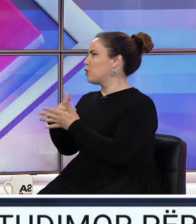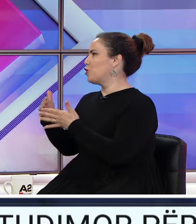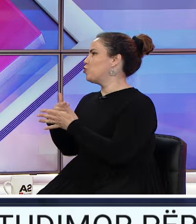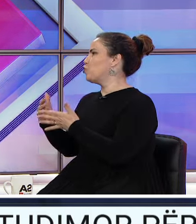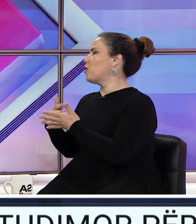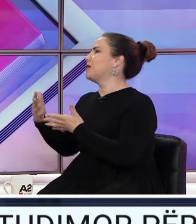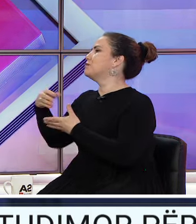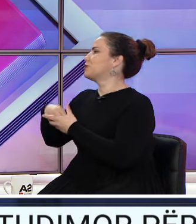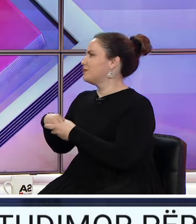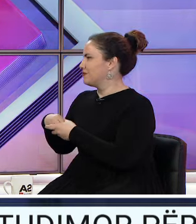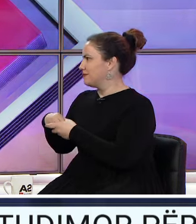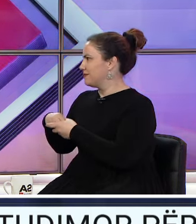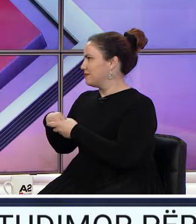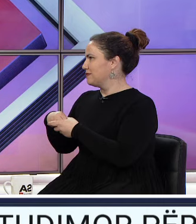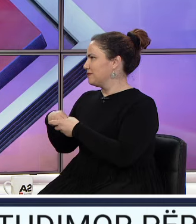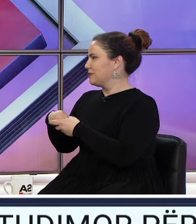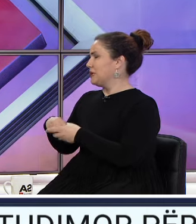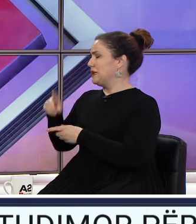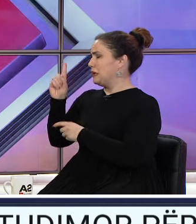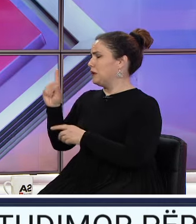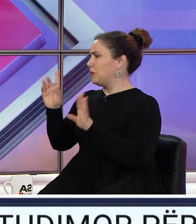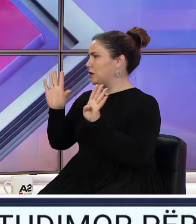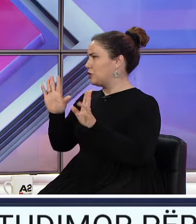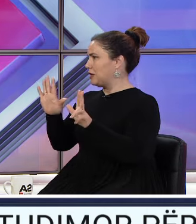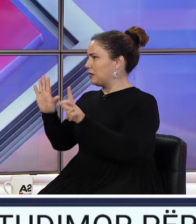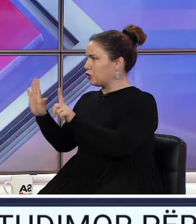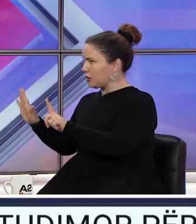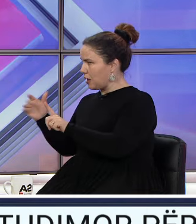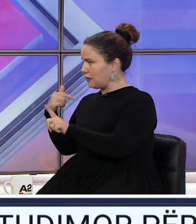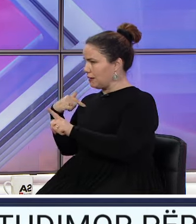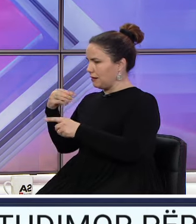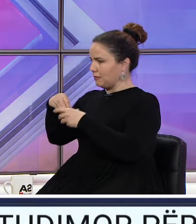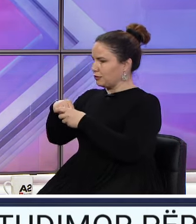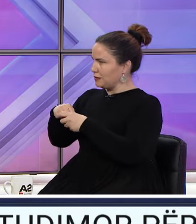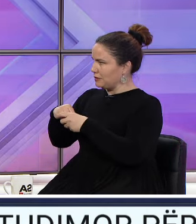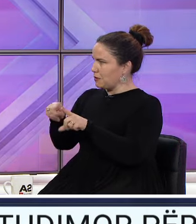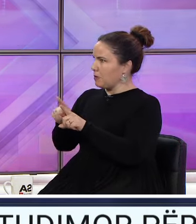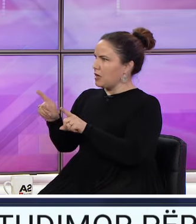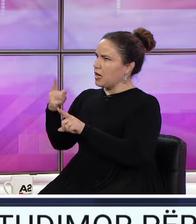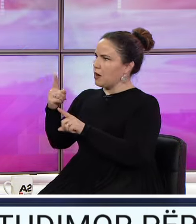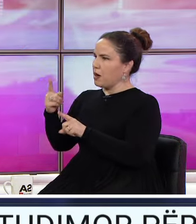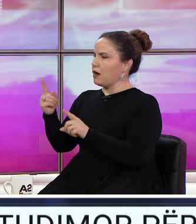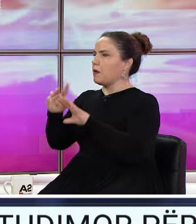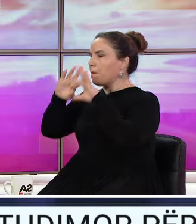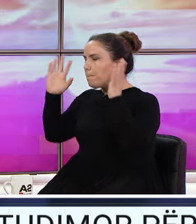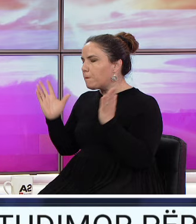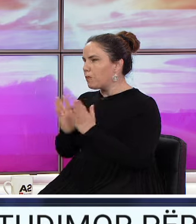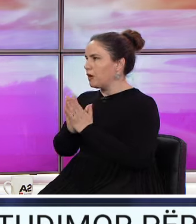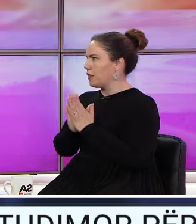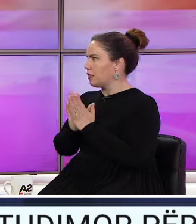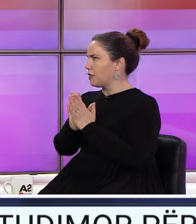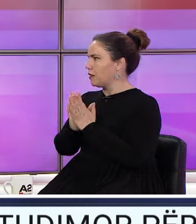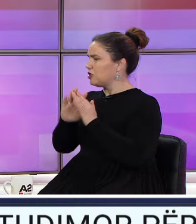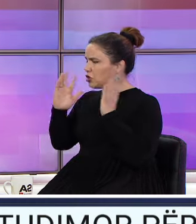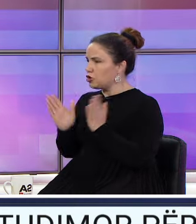vitin 1957. Vitin e kaluar ne festuam dhe 65 vjetorin e Universitetit Tiranës. Kështu